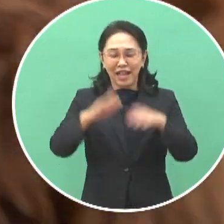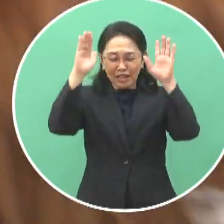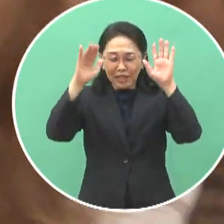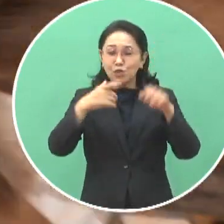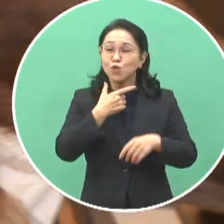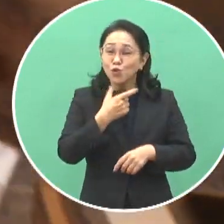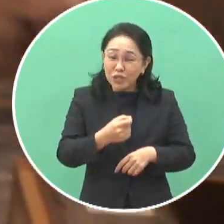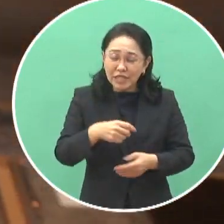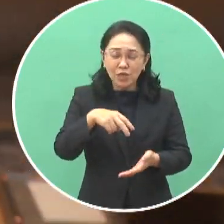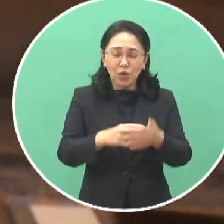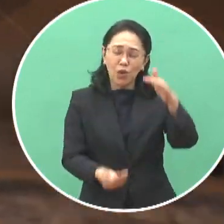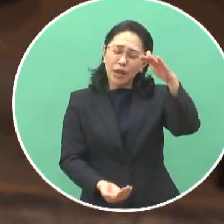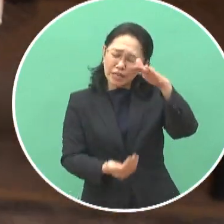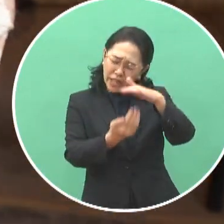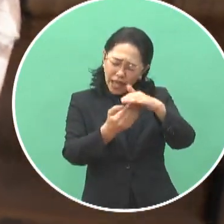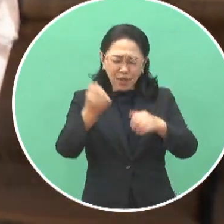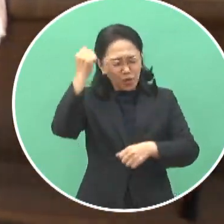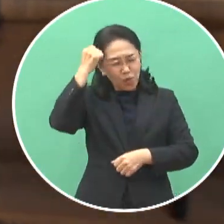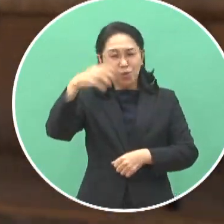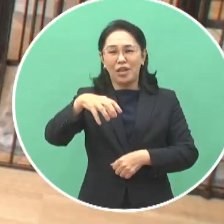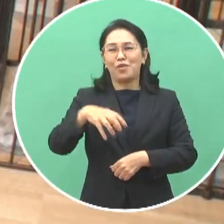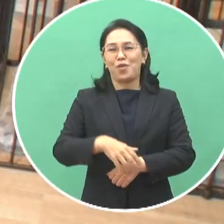とって最高のお宿でしたね。